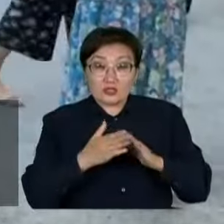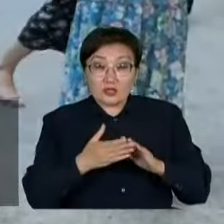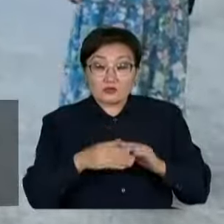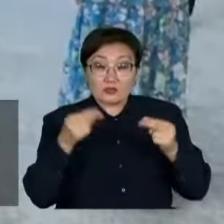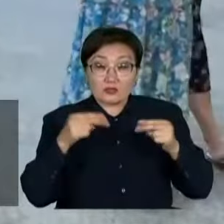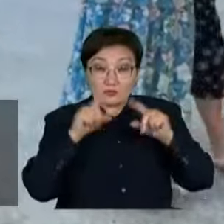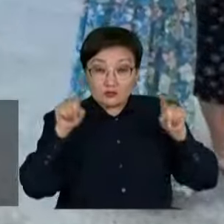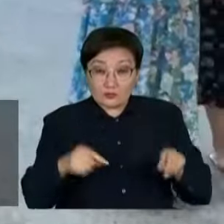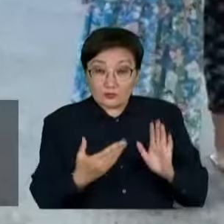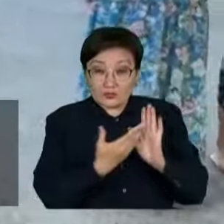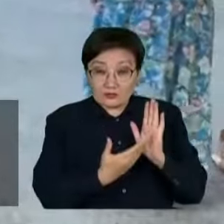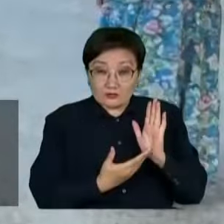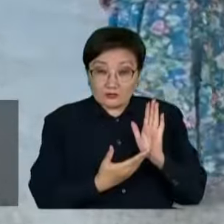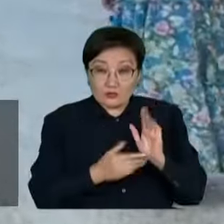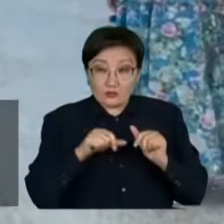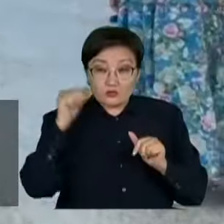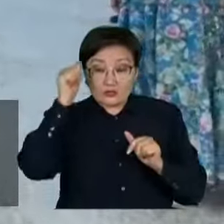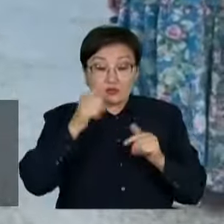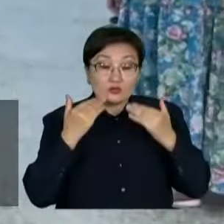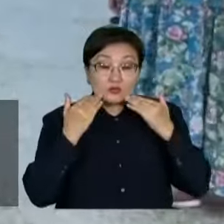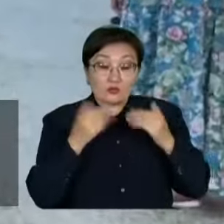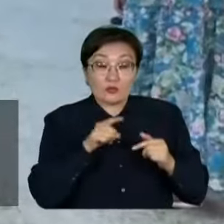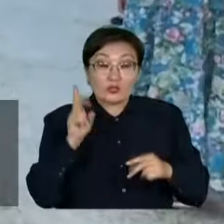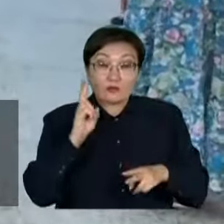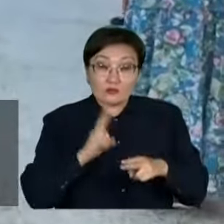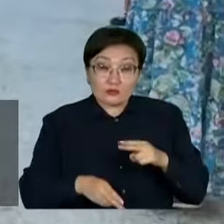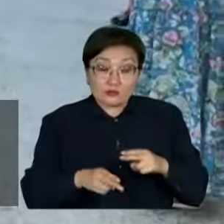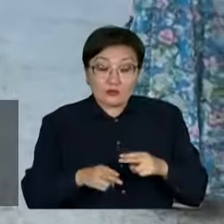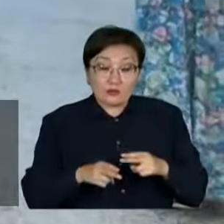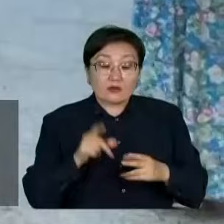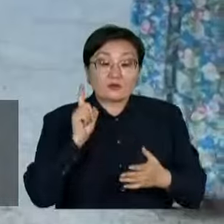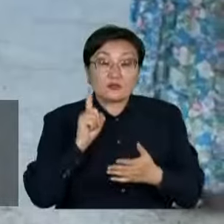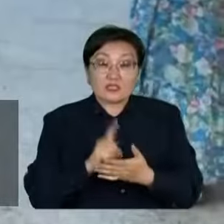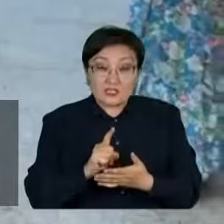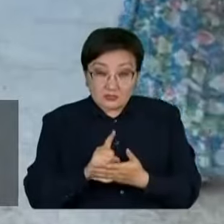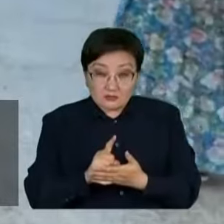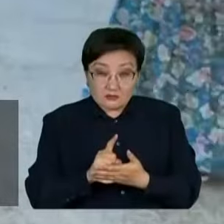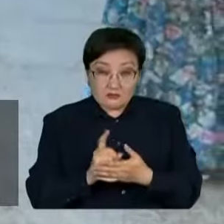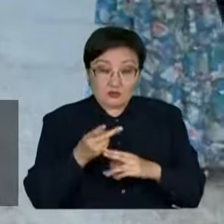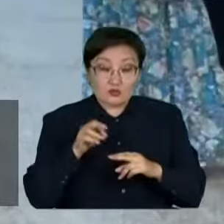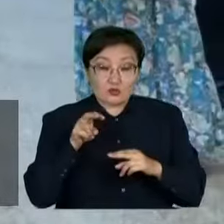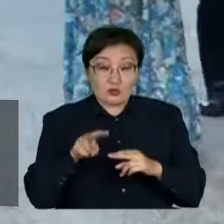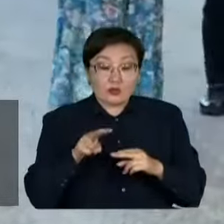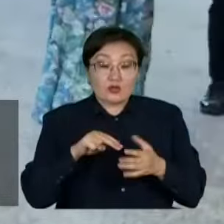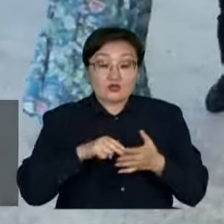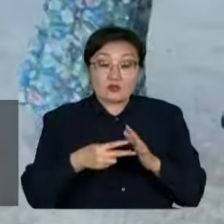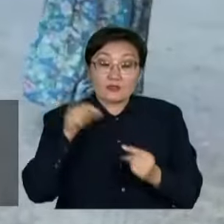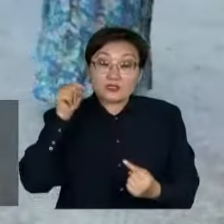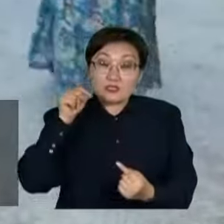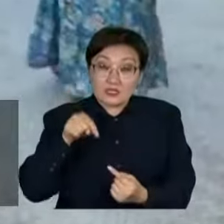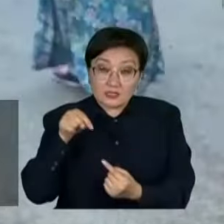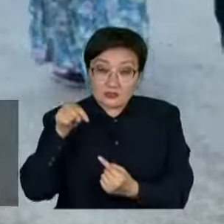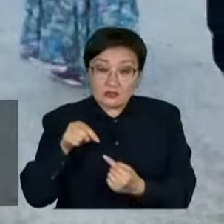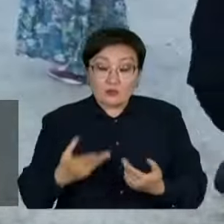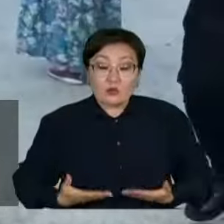бойынша олардың ағымдағы жылдың соңына дейін бітіру міндеттелген. Сол жоспарға сәйкес